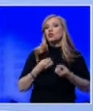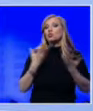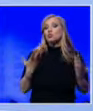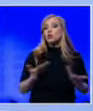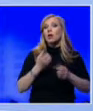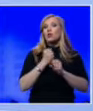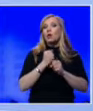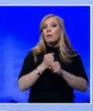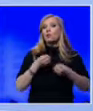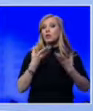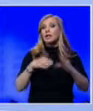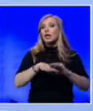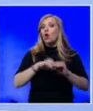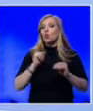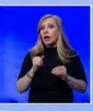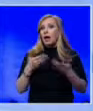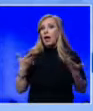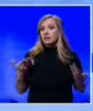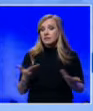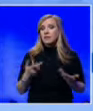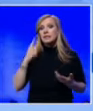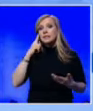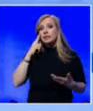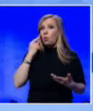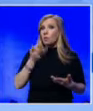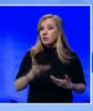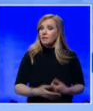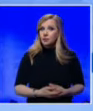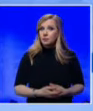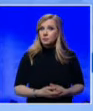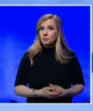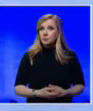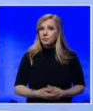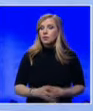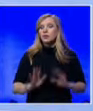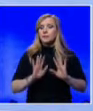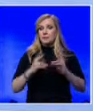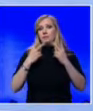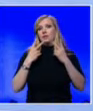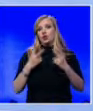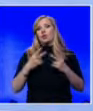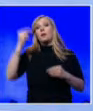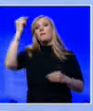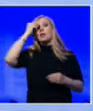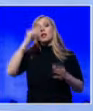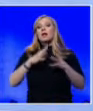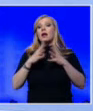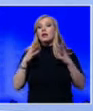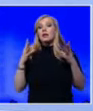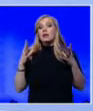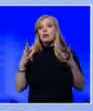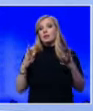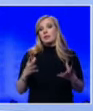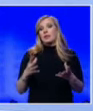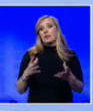работодатели отказват да се съобразяват? Вижте, България е страната